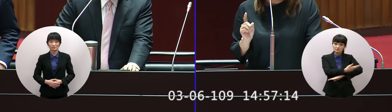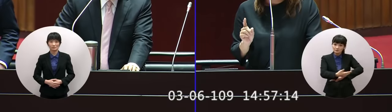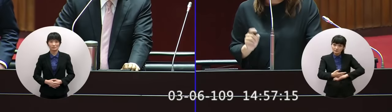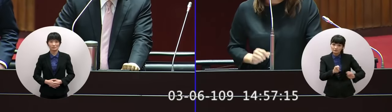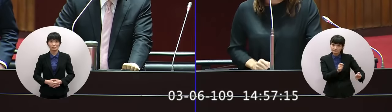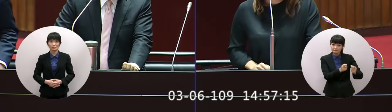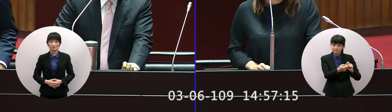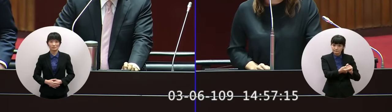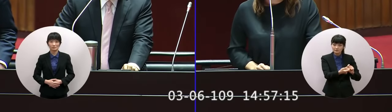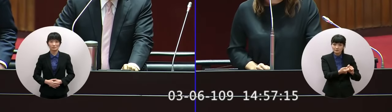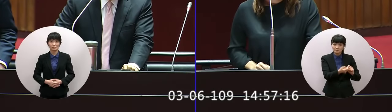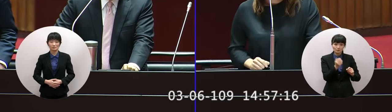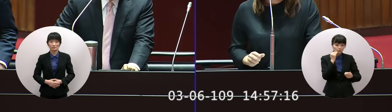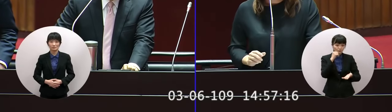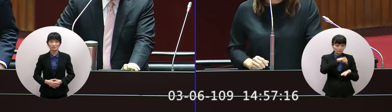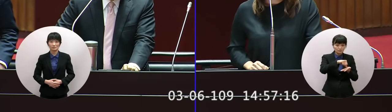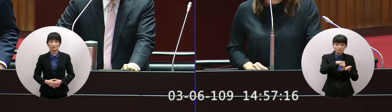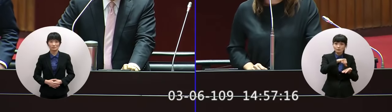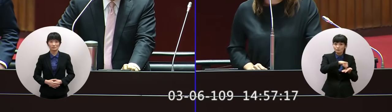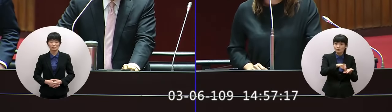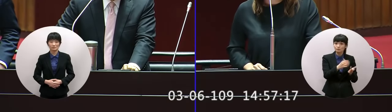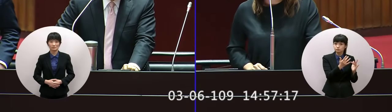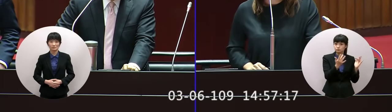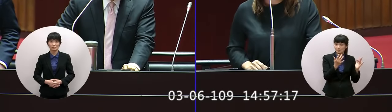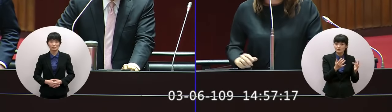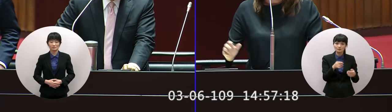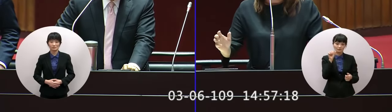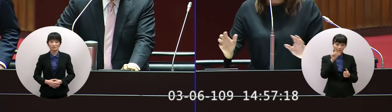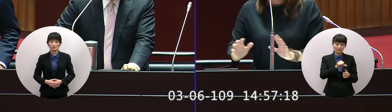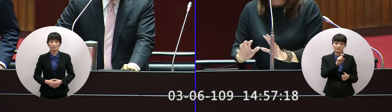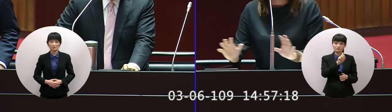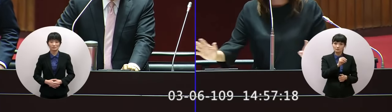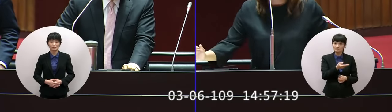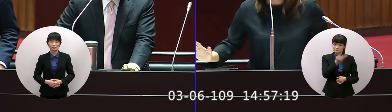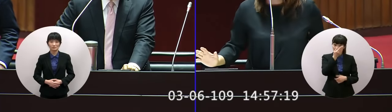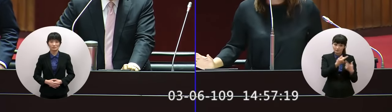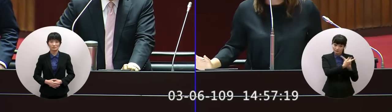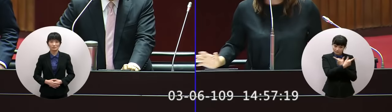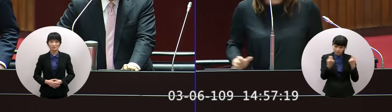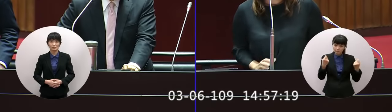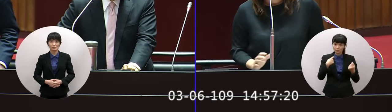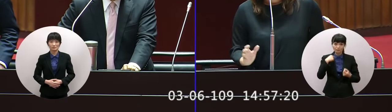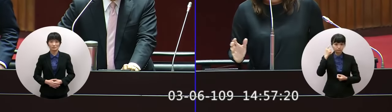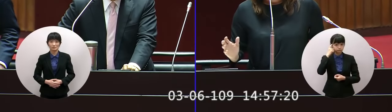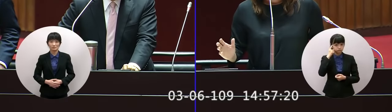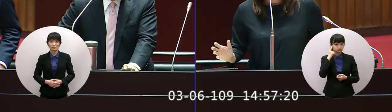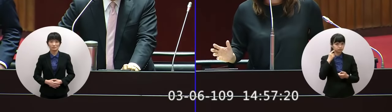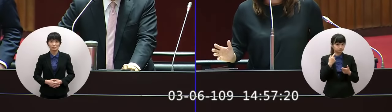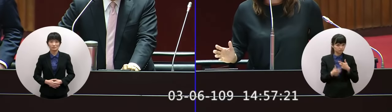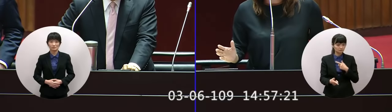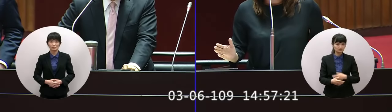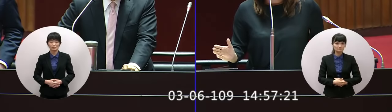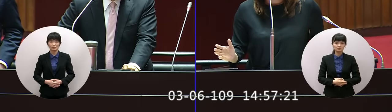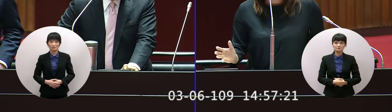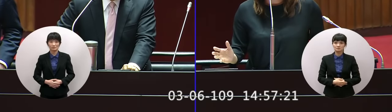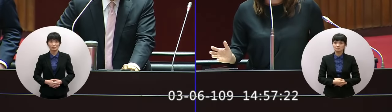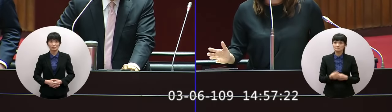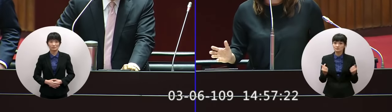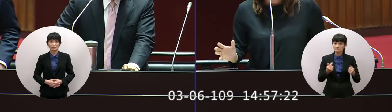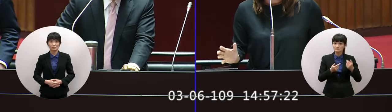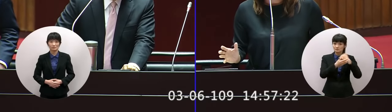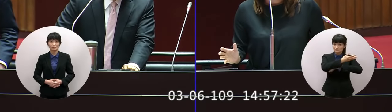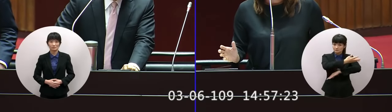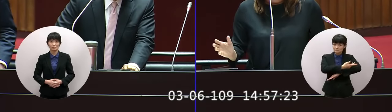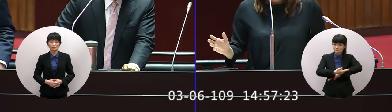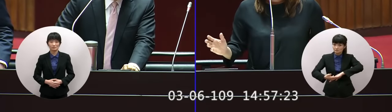也是罚10万以上，其实好像不符比例原则。我简单举很多很多例子哦，我们有很多在河川